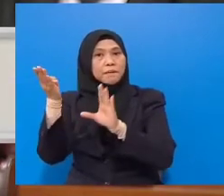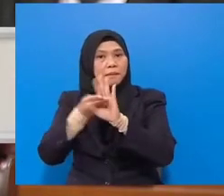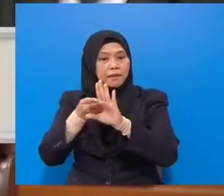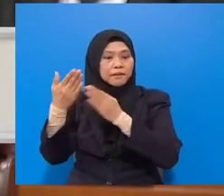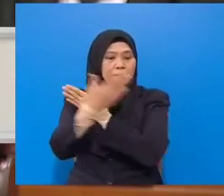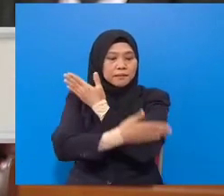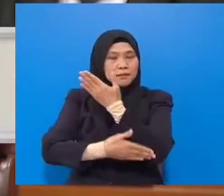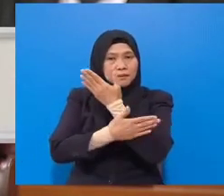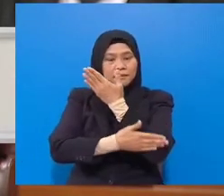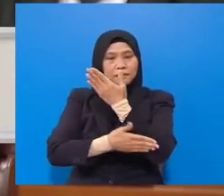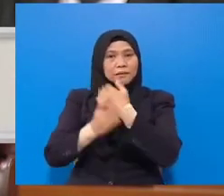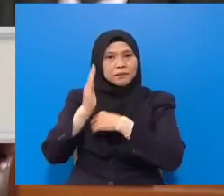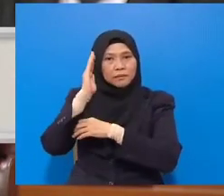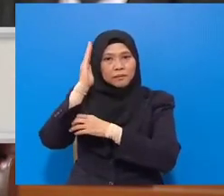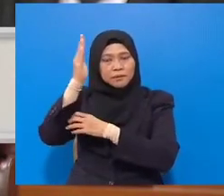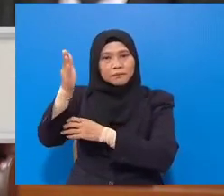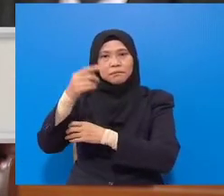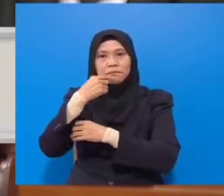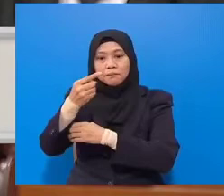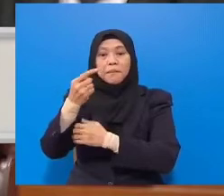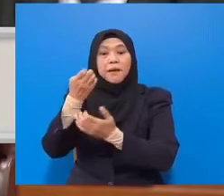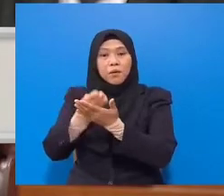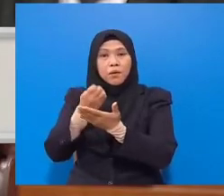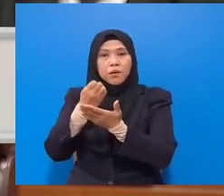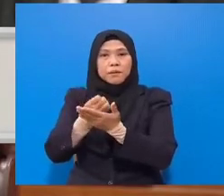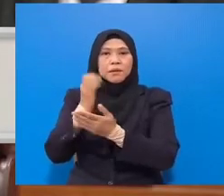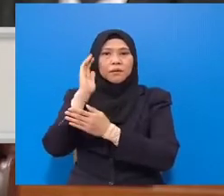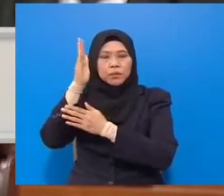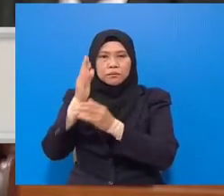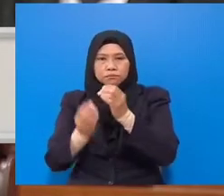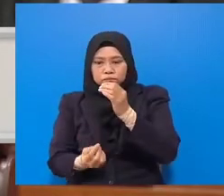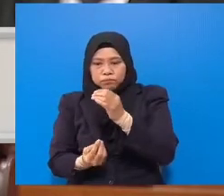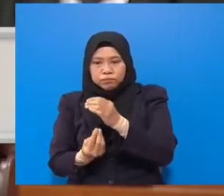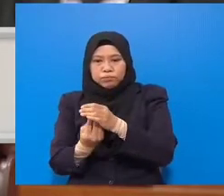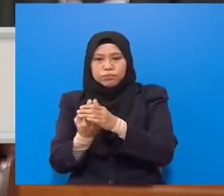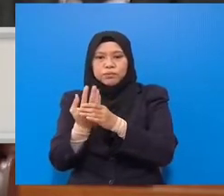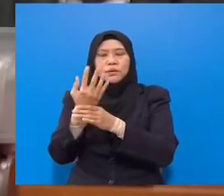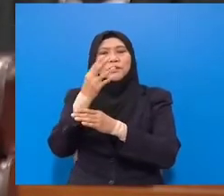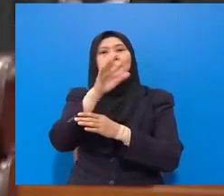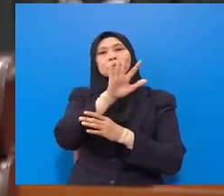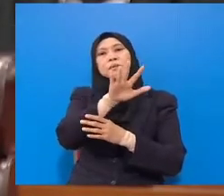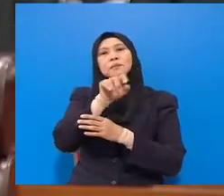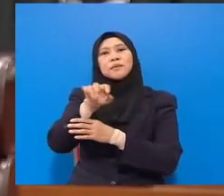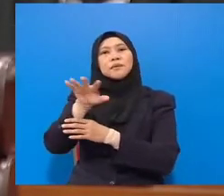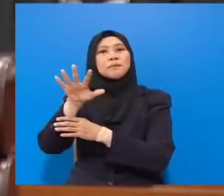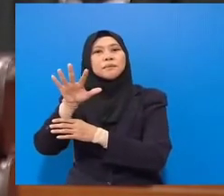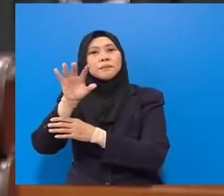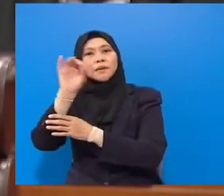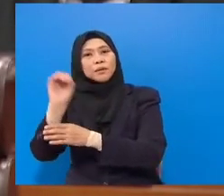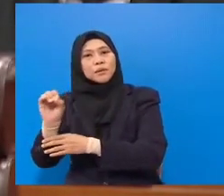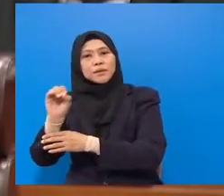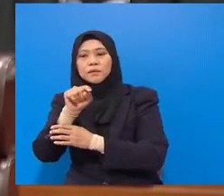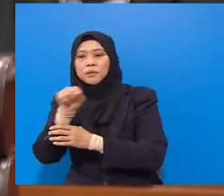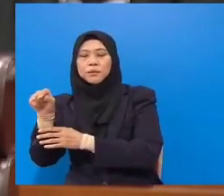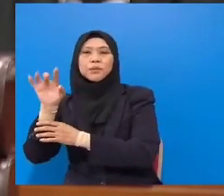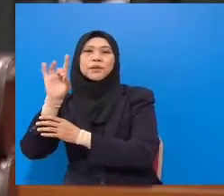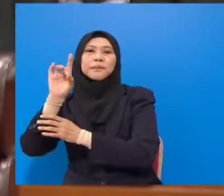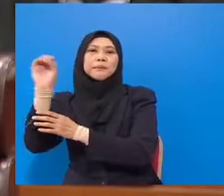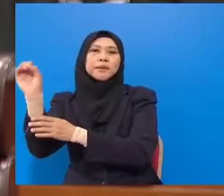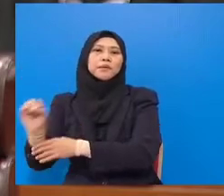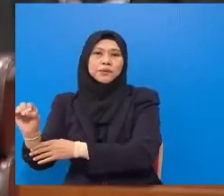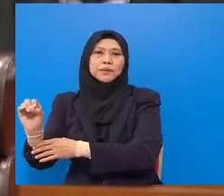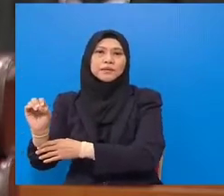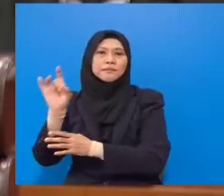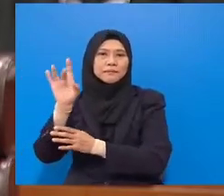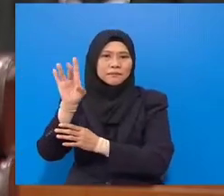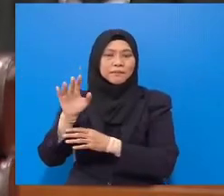telah memunculkan ekonomi akan dijangkau berkembang digital 50-500 hingga 800 Insyaallah ya Muhamad